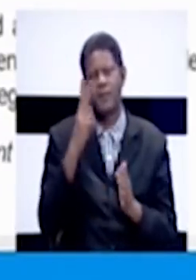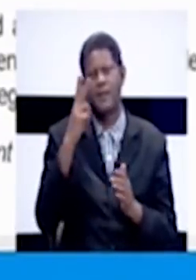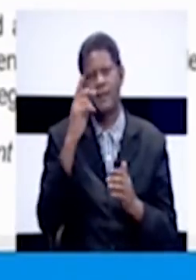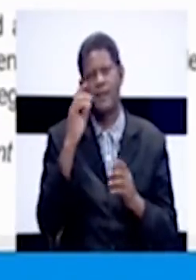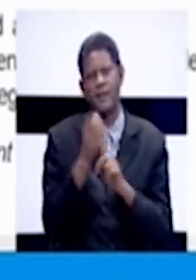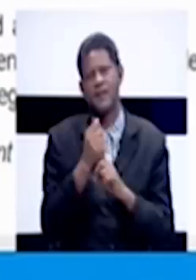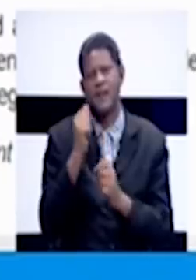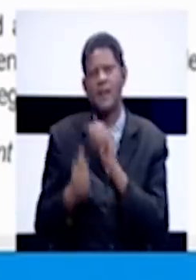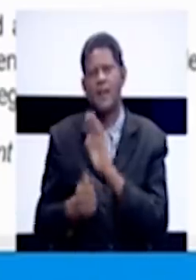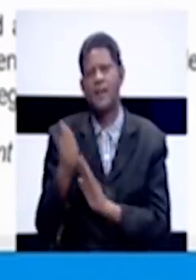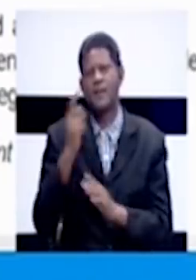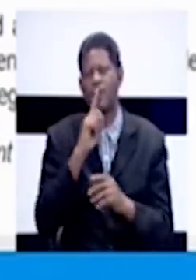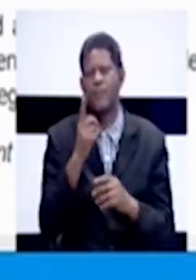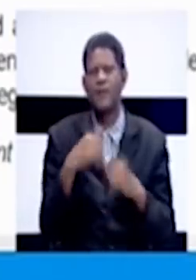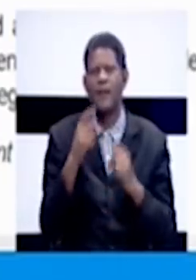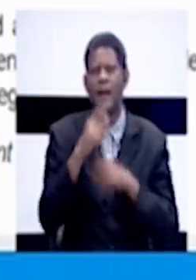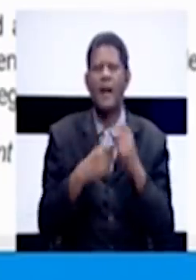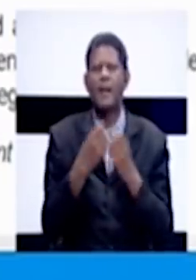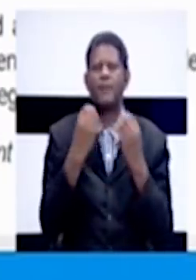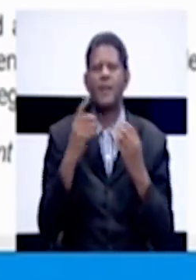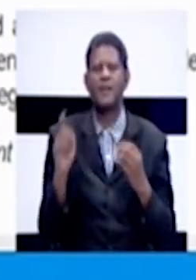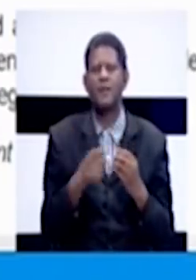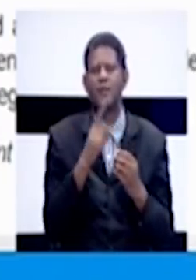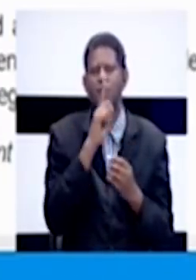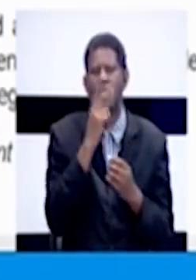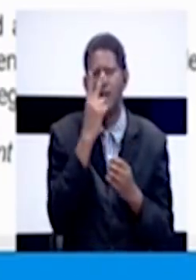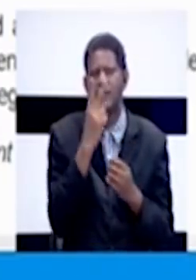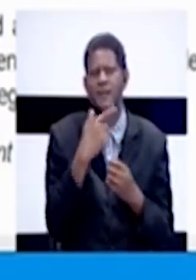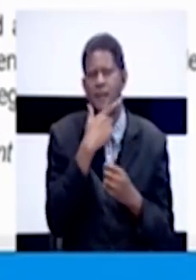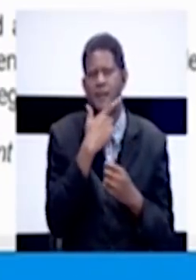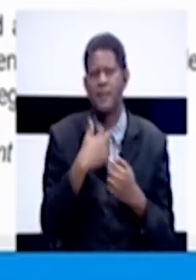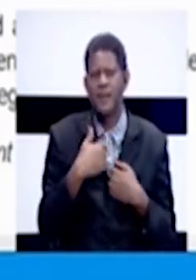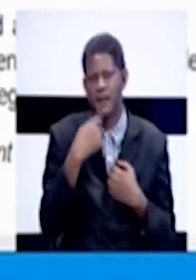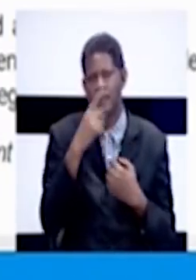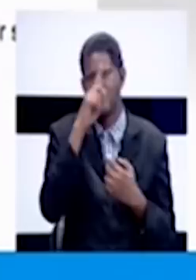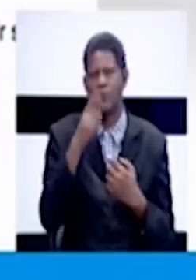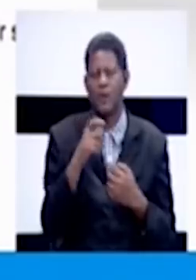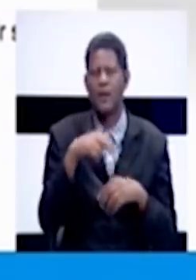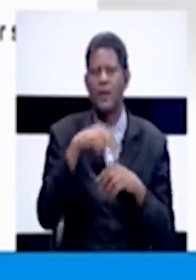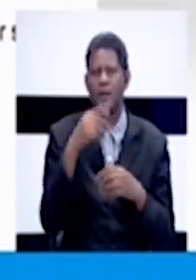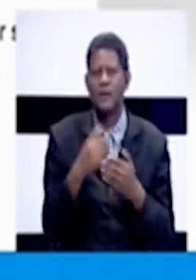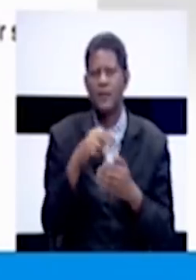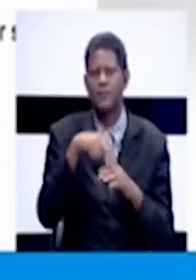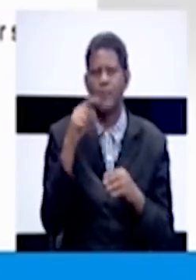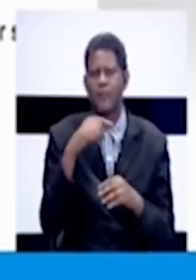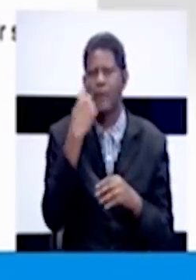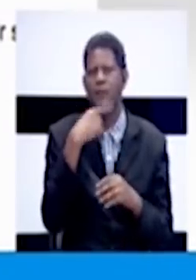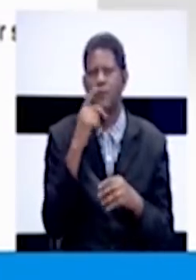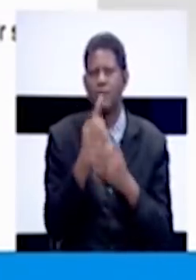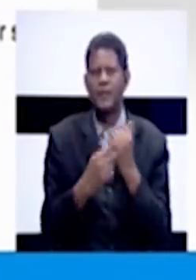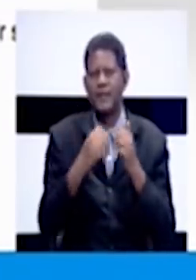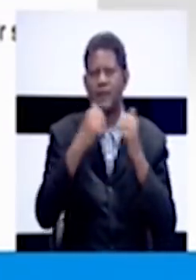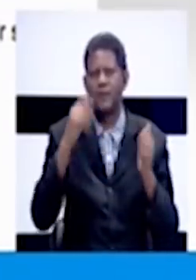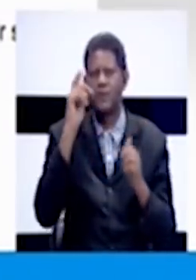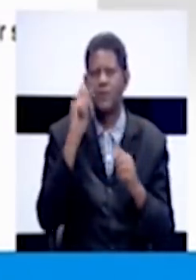እሞ ዓለም እንታይ ክሳብ ዝኸውን እያ ስቕ ኢላ ትዕዘብ ዘላ ዝብል ሕቶ ድማ ኣልዕልሎም ድምፂቶም ብመንነቶም ጥራሕ እንዳተፈለዩ